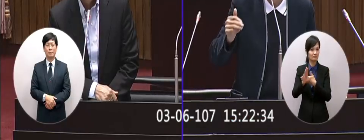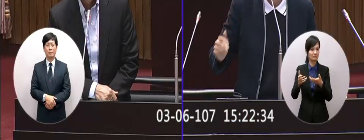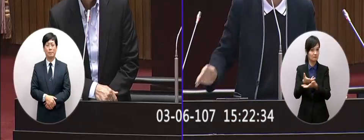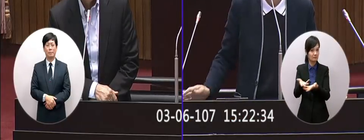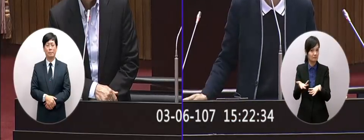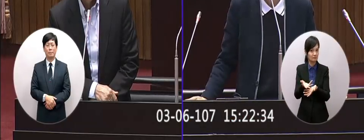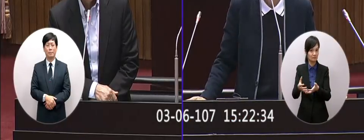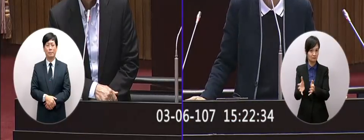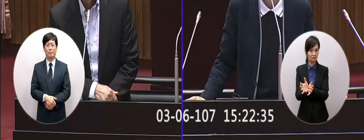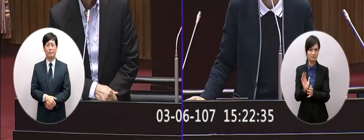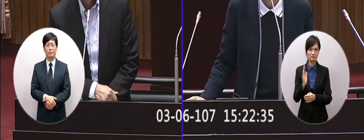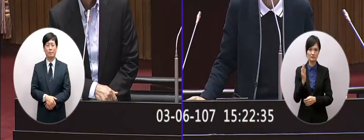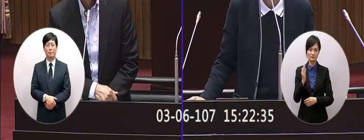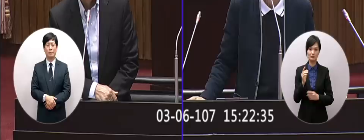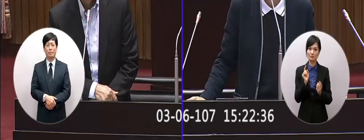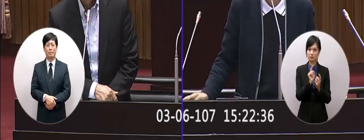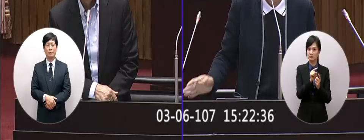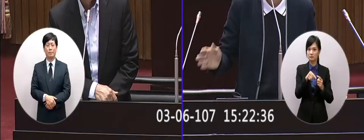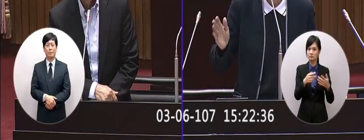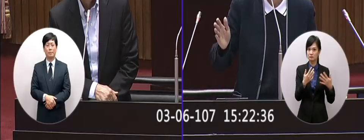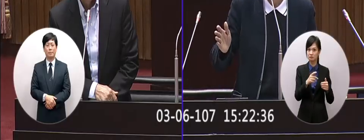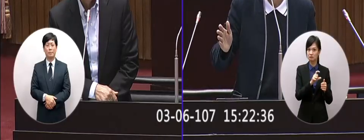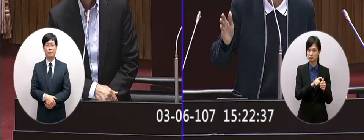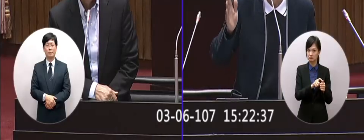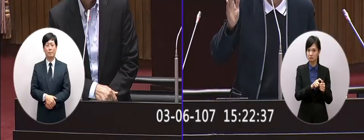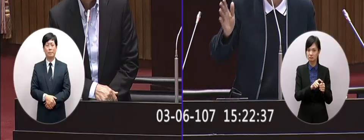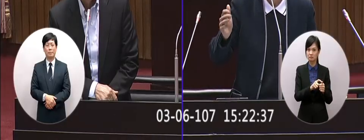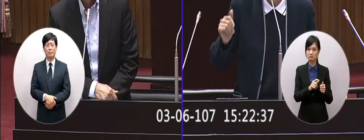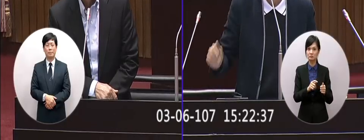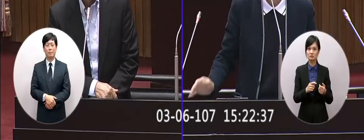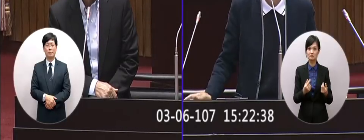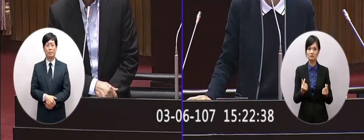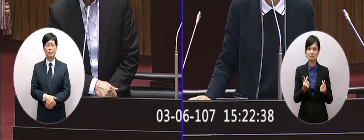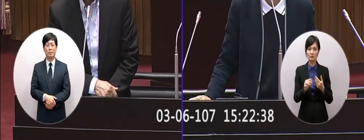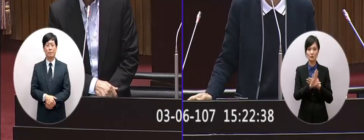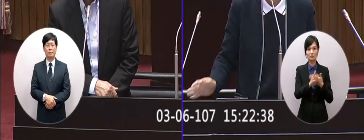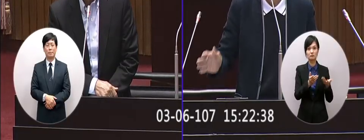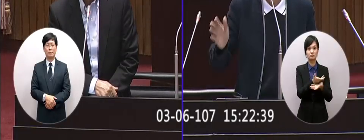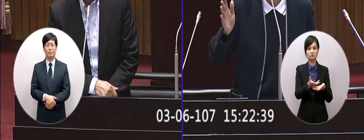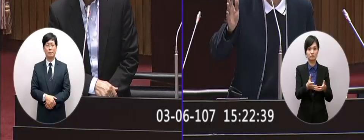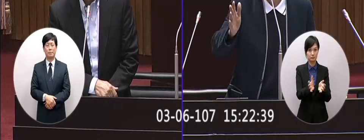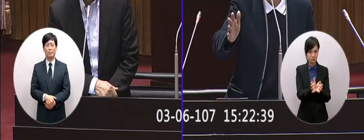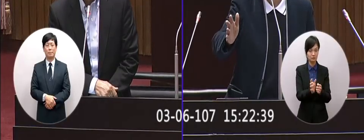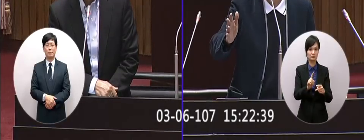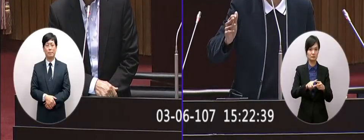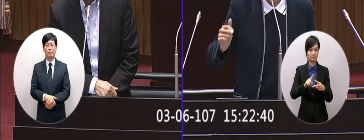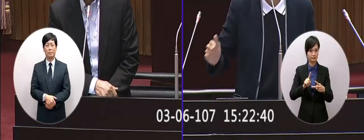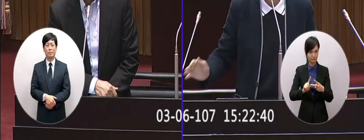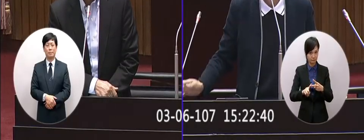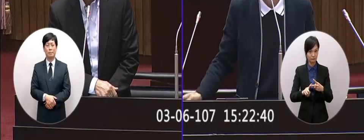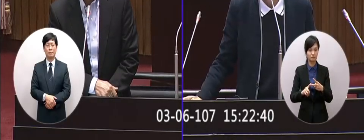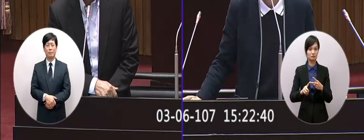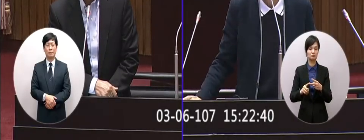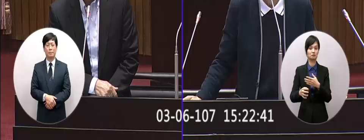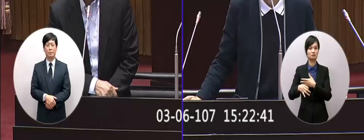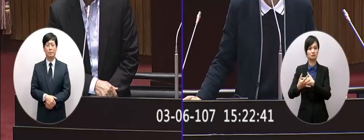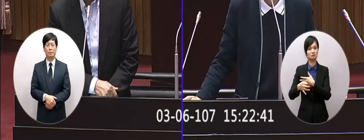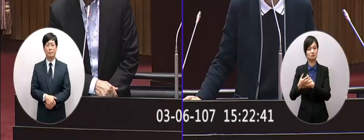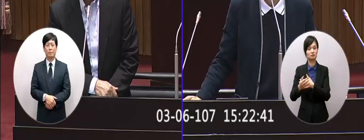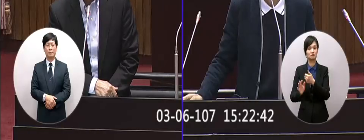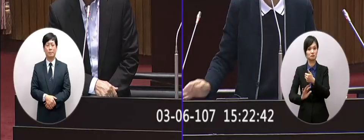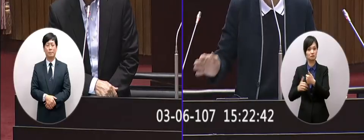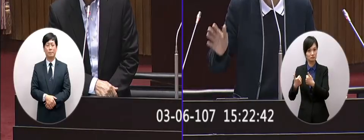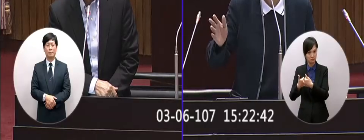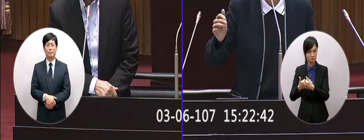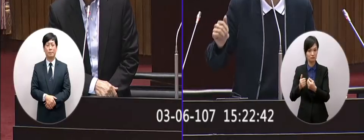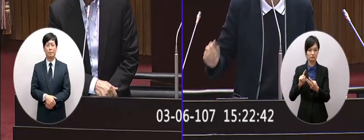碰到呀问题的时间，那人马希望我搞不也好，啊，侨委会也好，